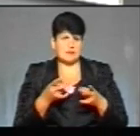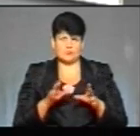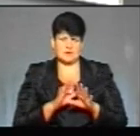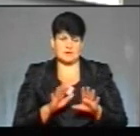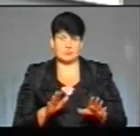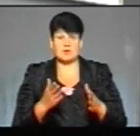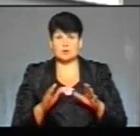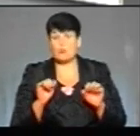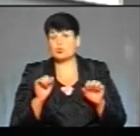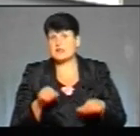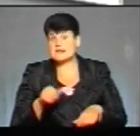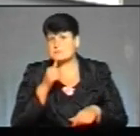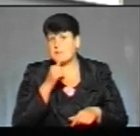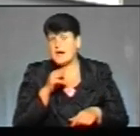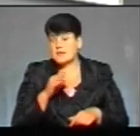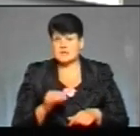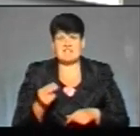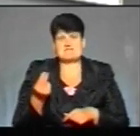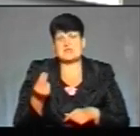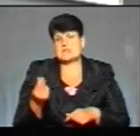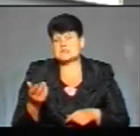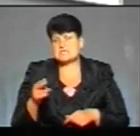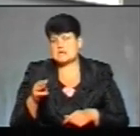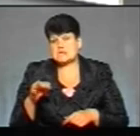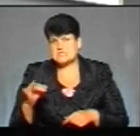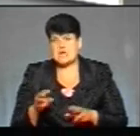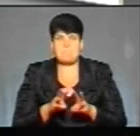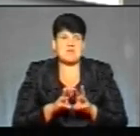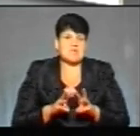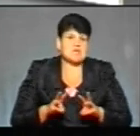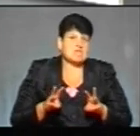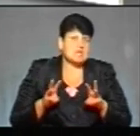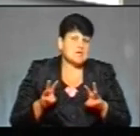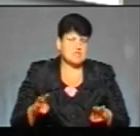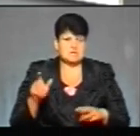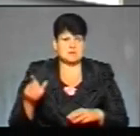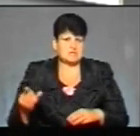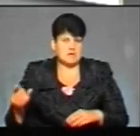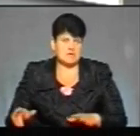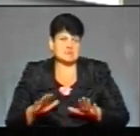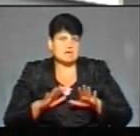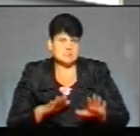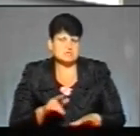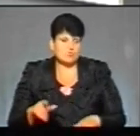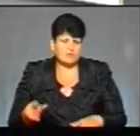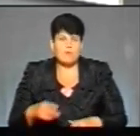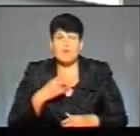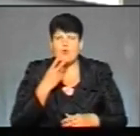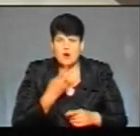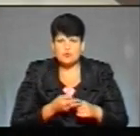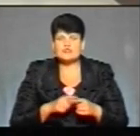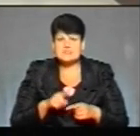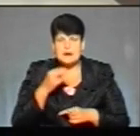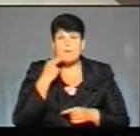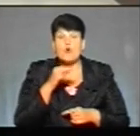можливо, експерти, фінансисти, міністри, заступники і так далі, покажуть, що це буде